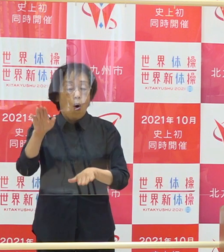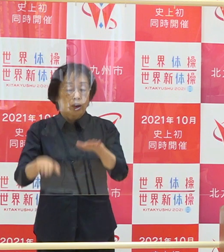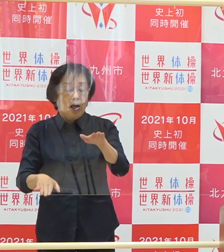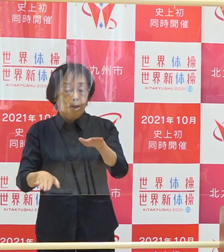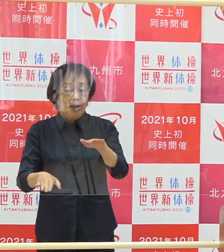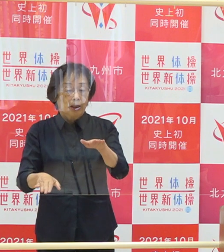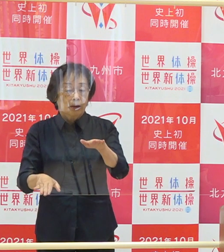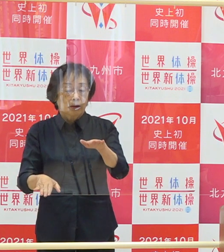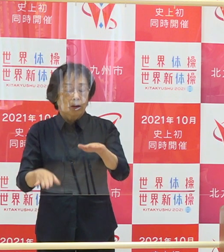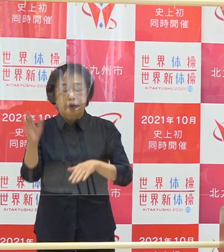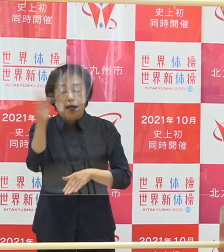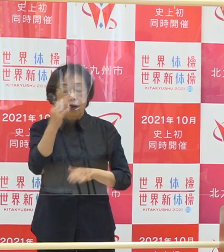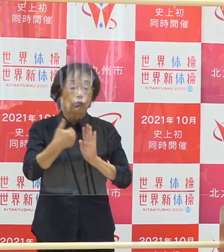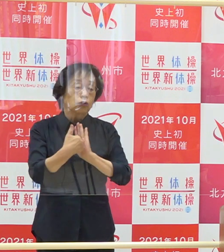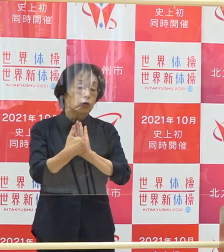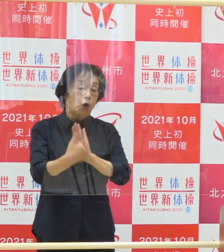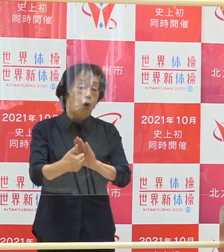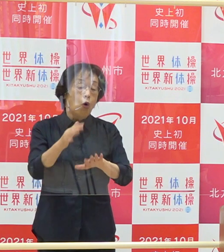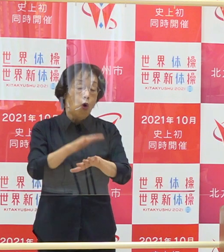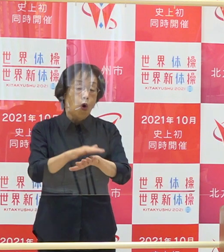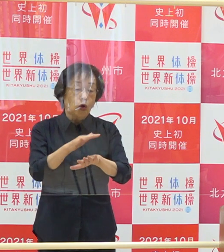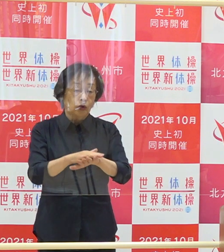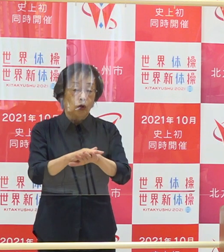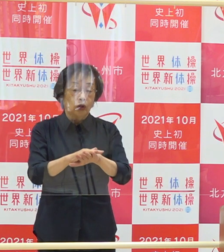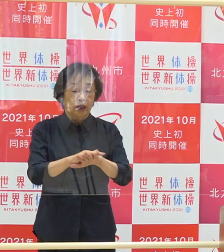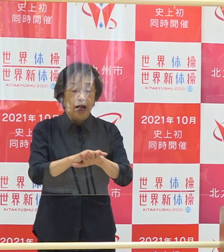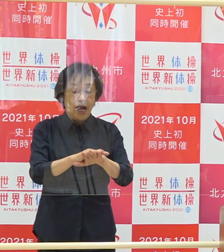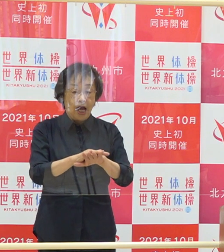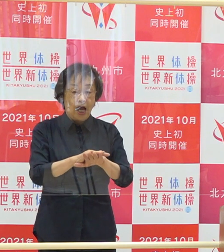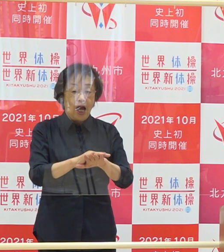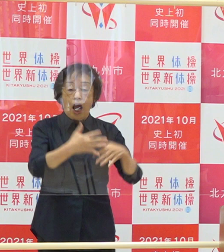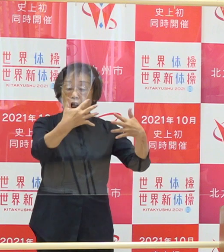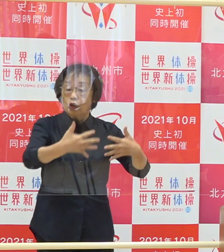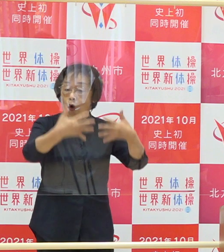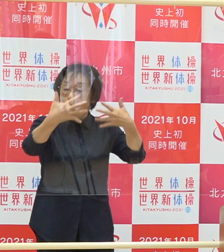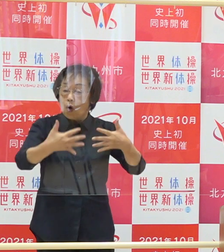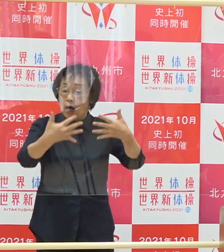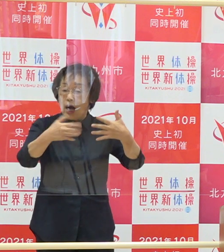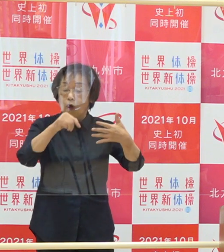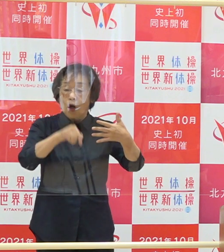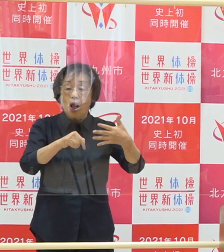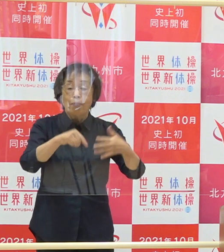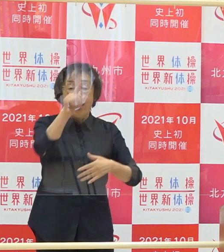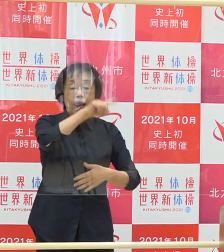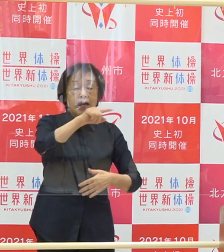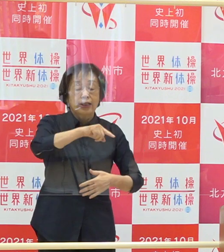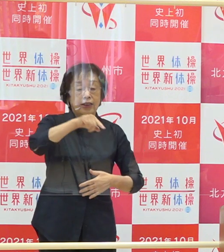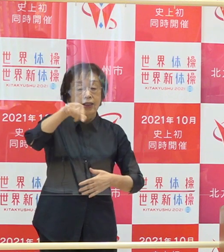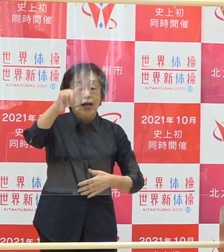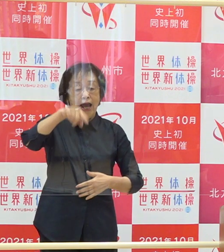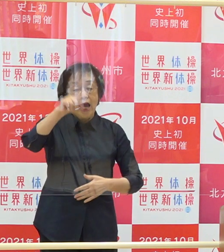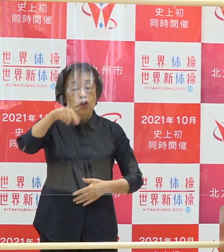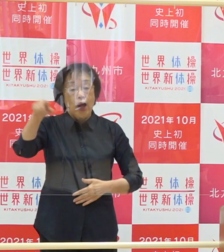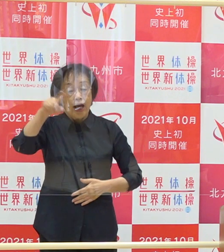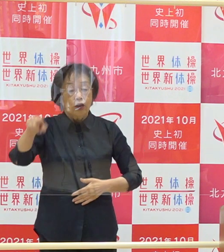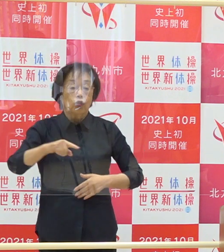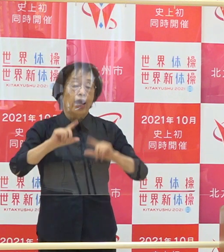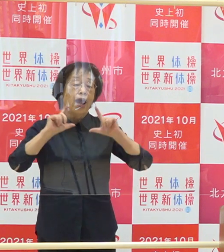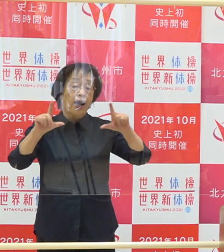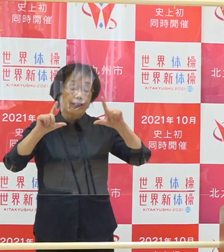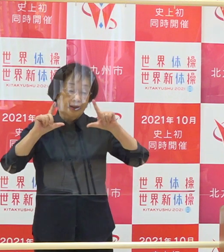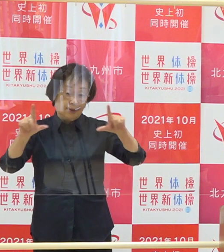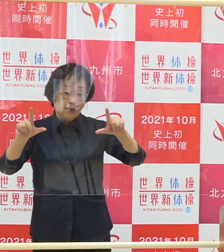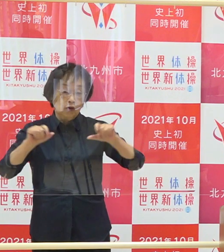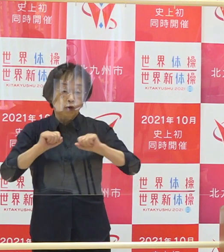啓発するための動画も制作して SNS などで発信する予定であります。完成した映像3